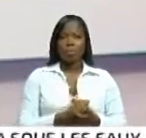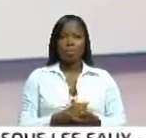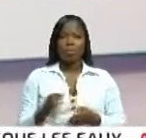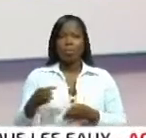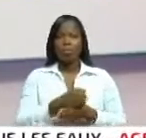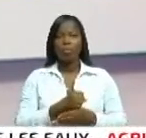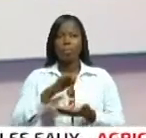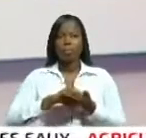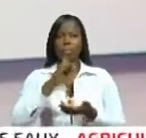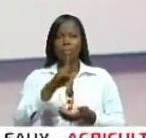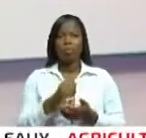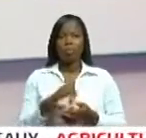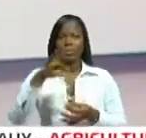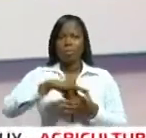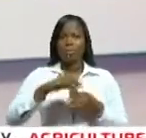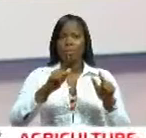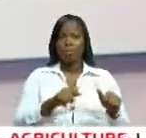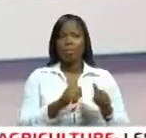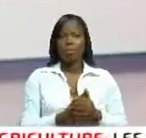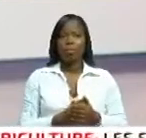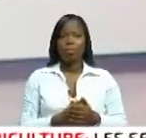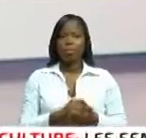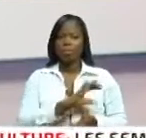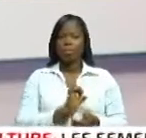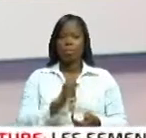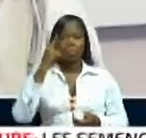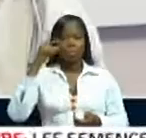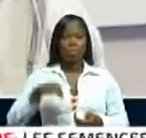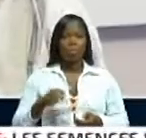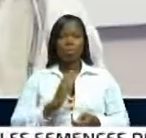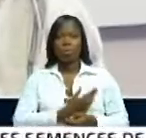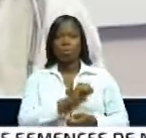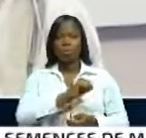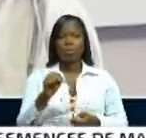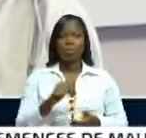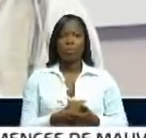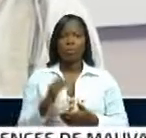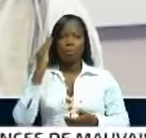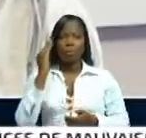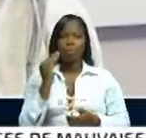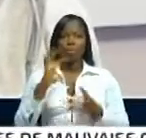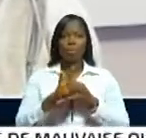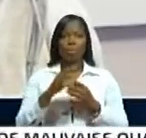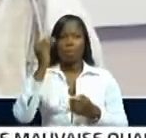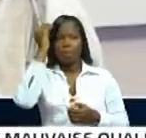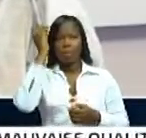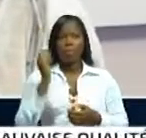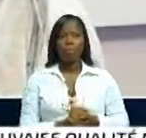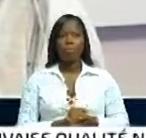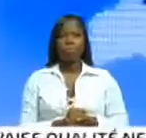au niveau du département d'état j'estime que quel que soit alpha c'est nous qui sommes à la tête de dakar avez vous des appréhensions